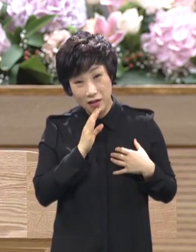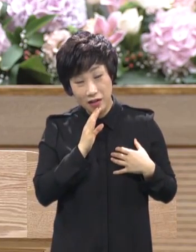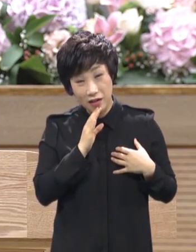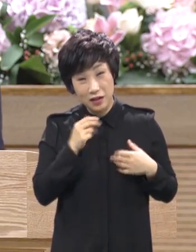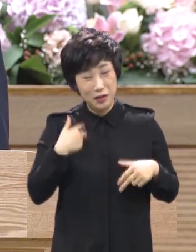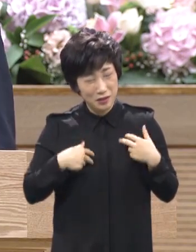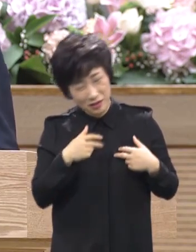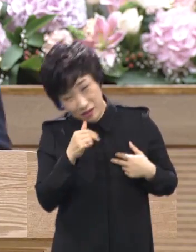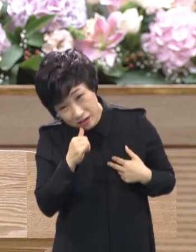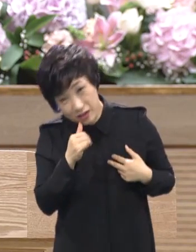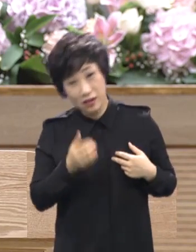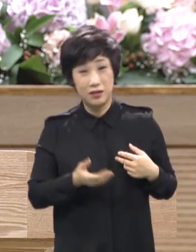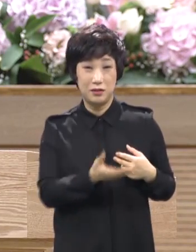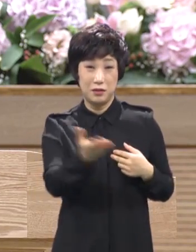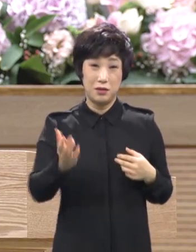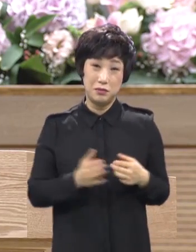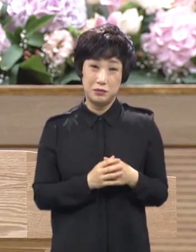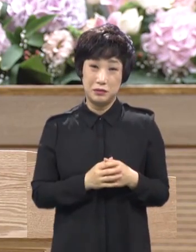쾌락